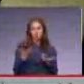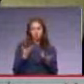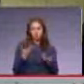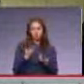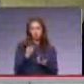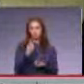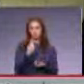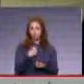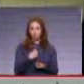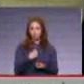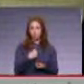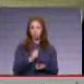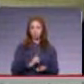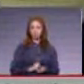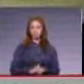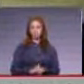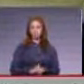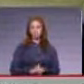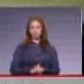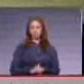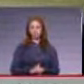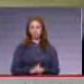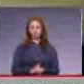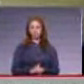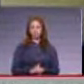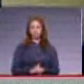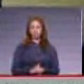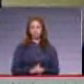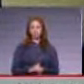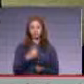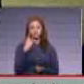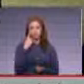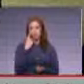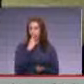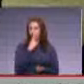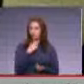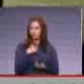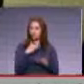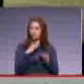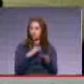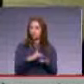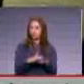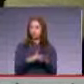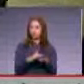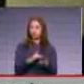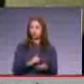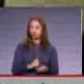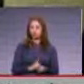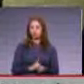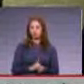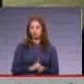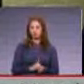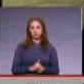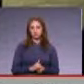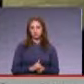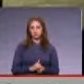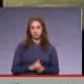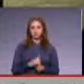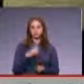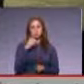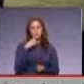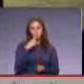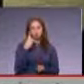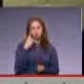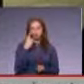للحاج، والحاج هنشوف هو هيتصل بمين دلوقتي. واللي انت عايزاه يعني قولي لنا كده عليه، قولي